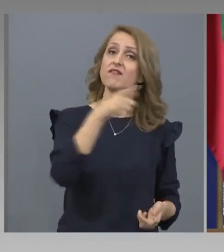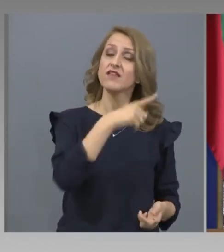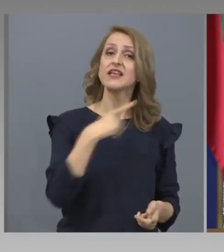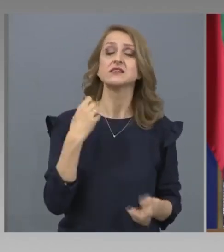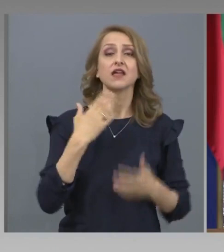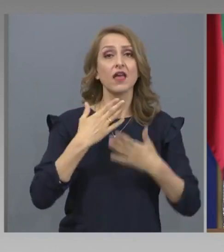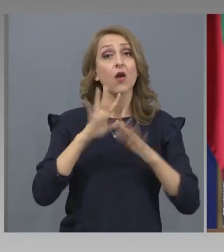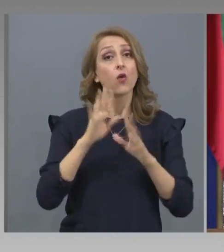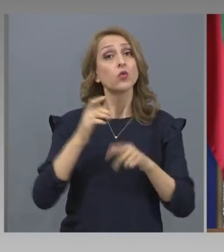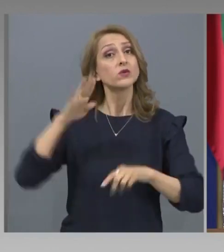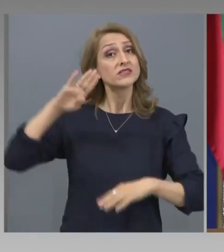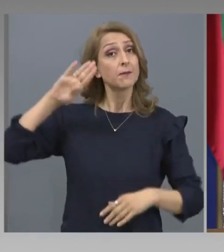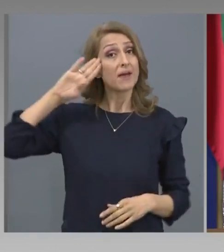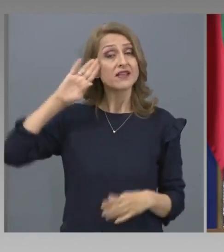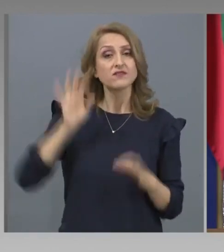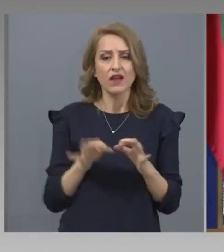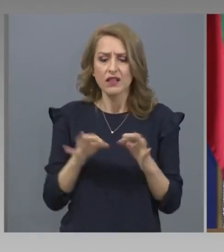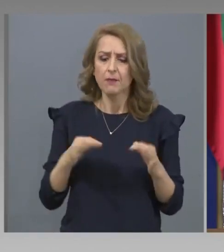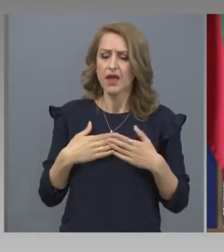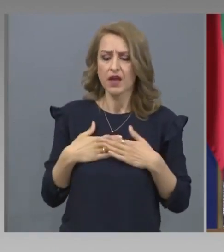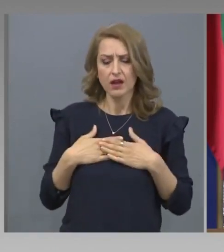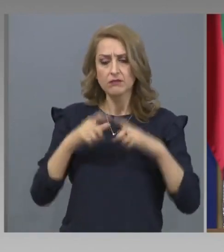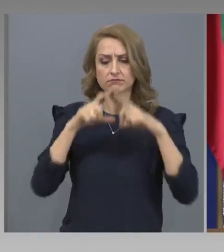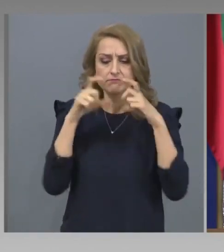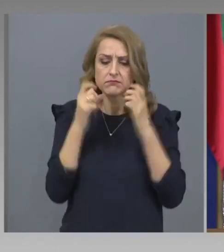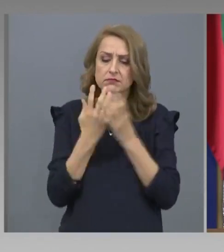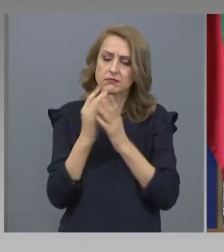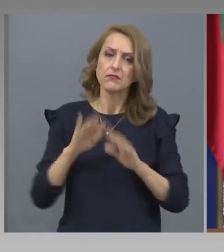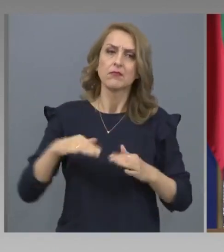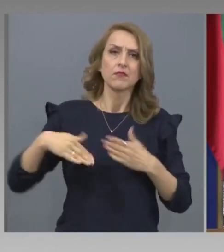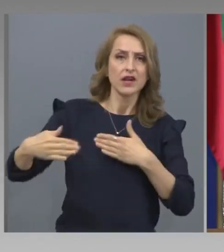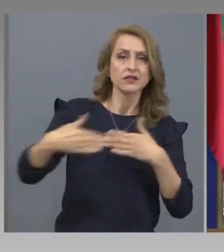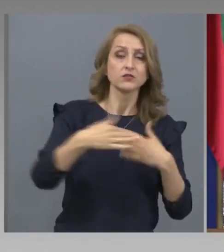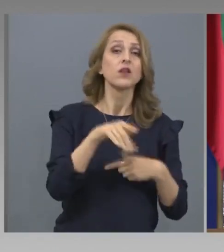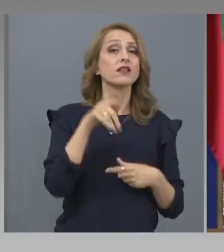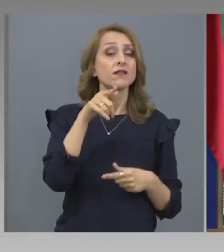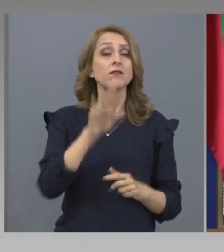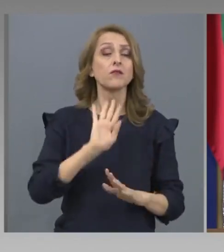колкото и всички останали, които помогнаха и помагат да останат